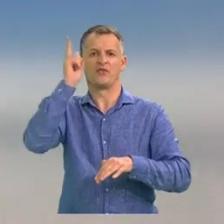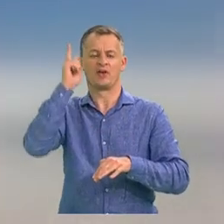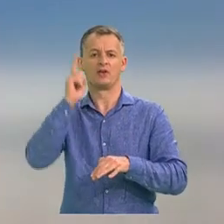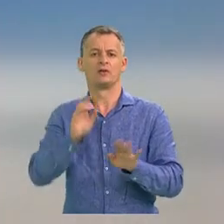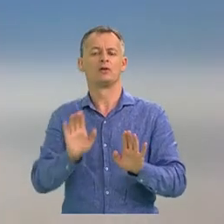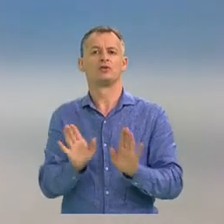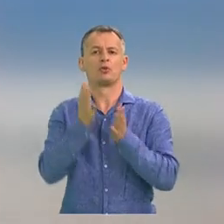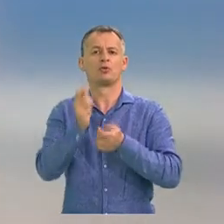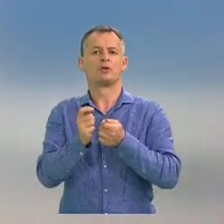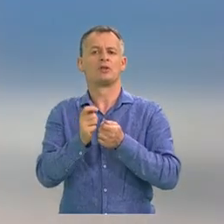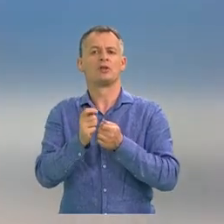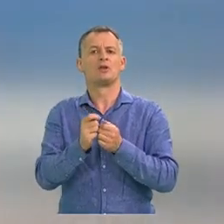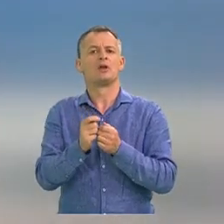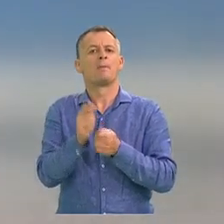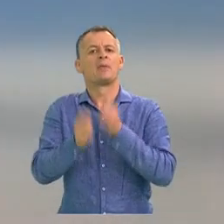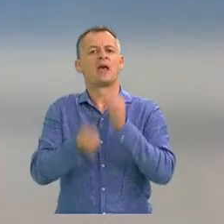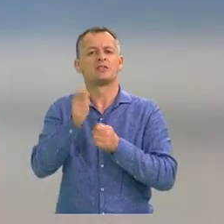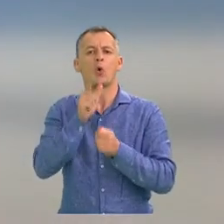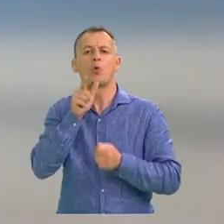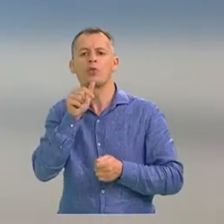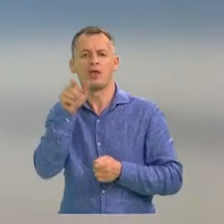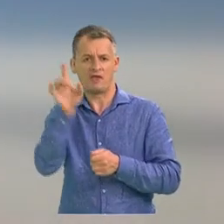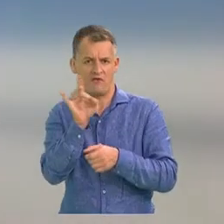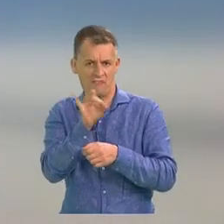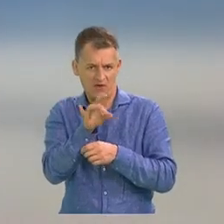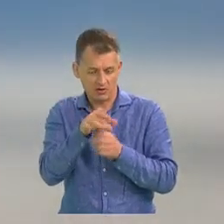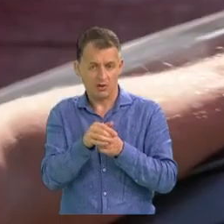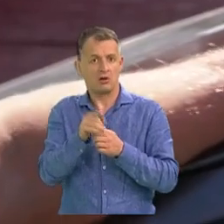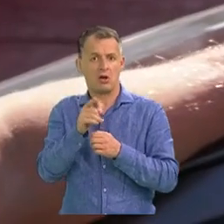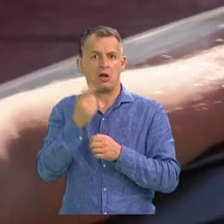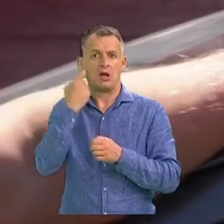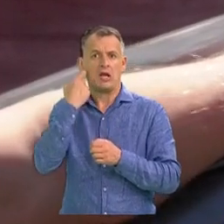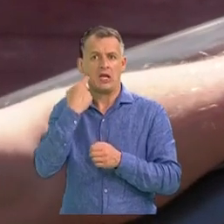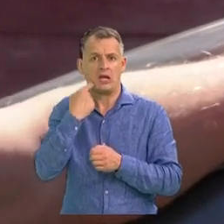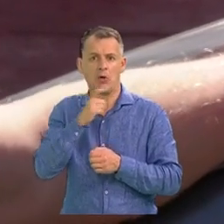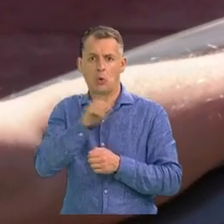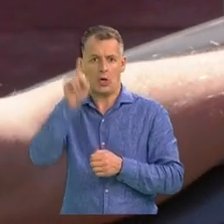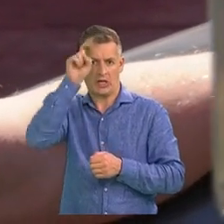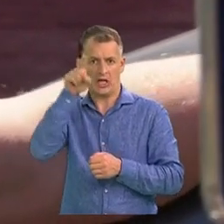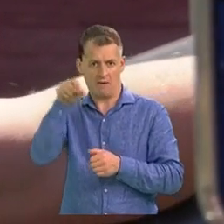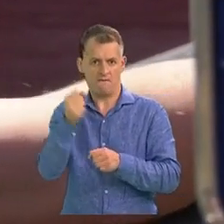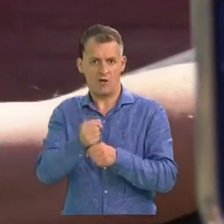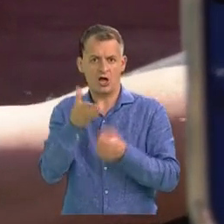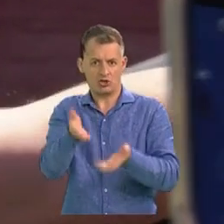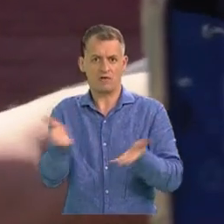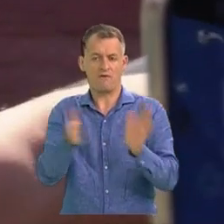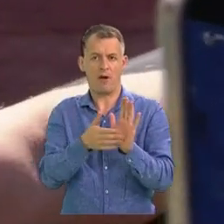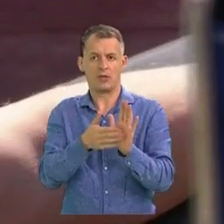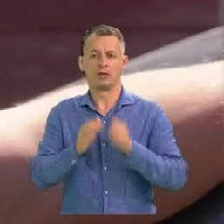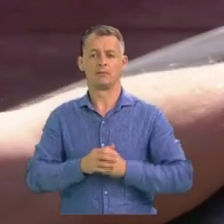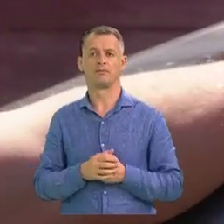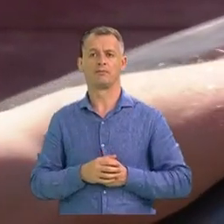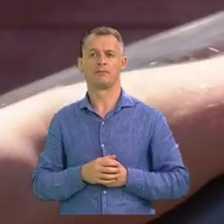piața în care bărbații sunt comercianți. Nimeni nu-i credea însă în stare de așa ceva. Sunt băieți bun. Nu te iei de ei, nu are treabă cu